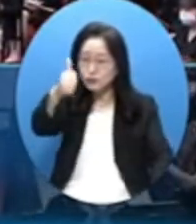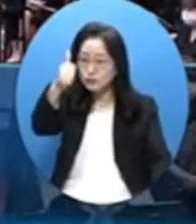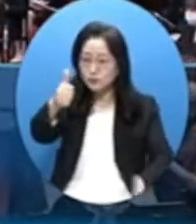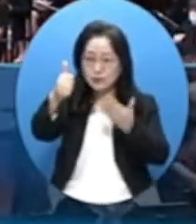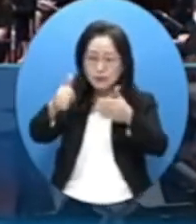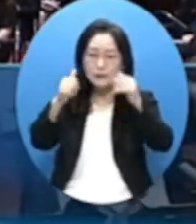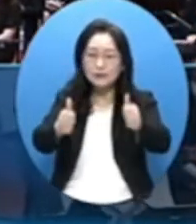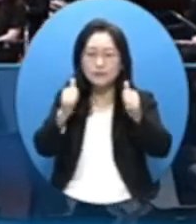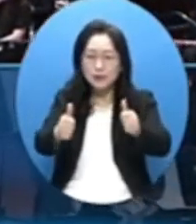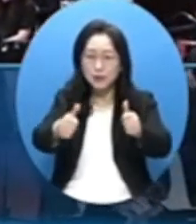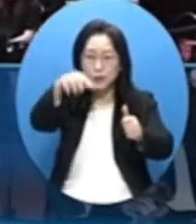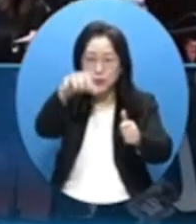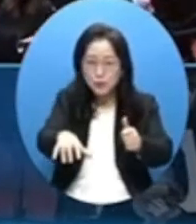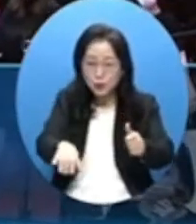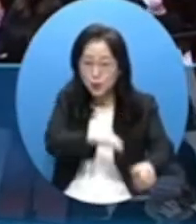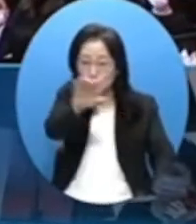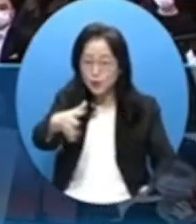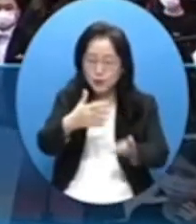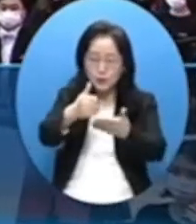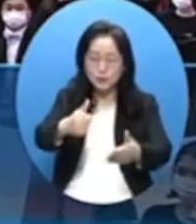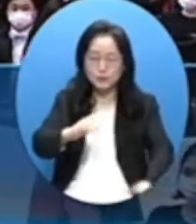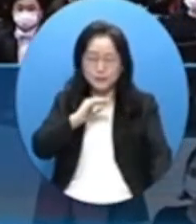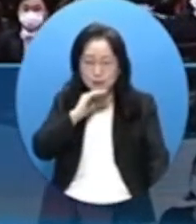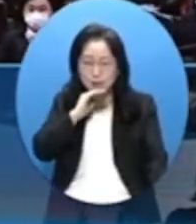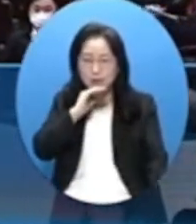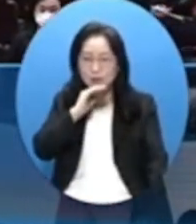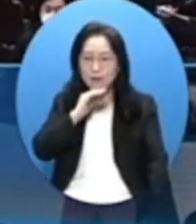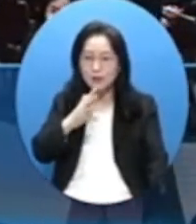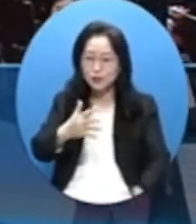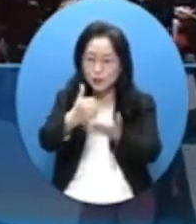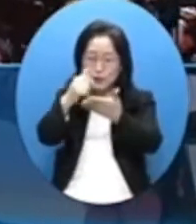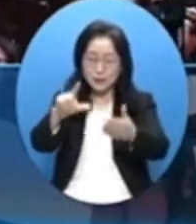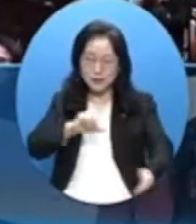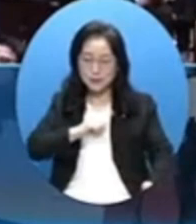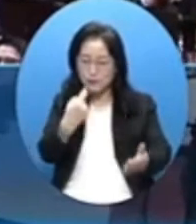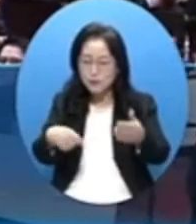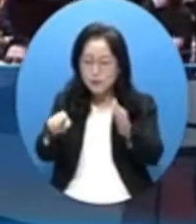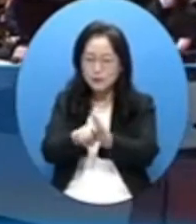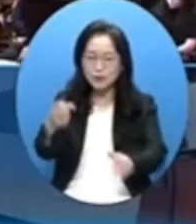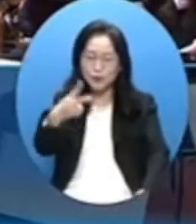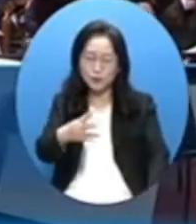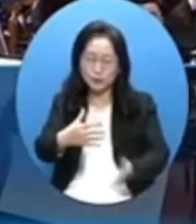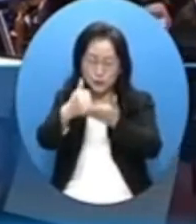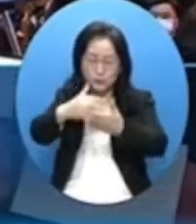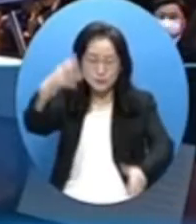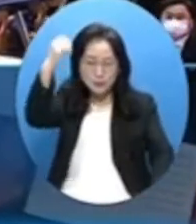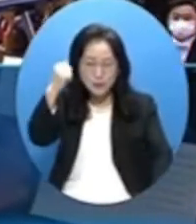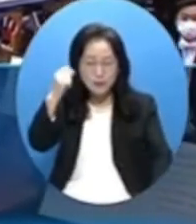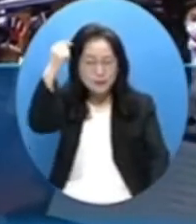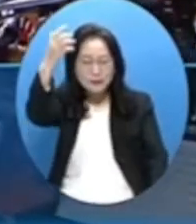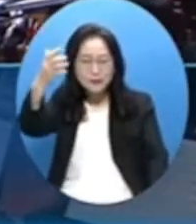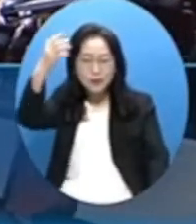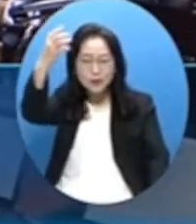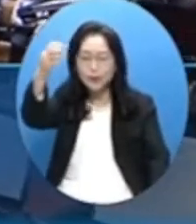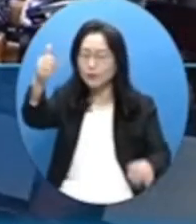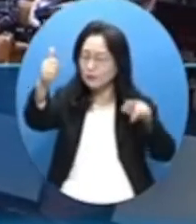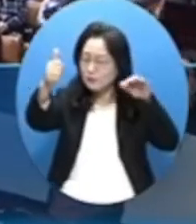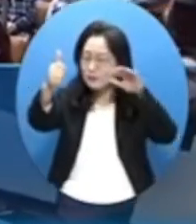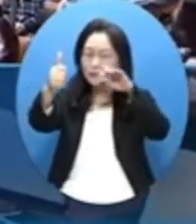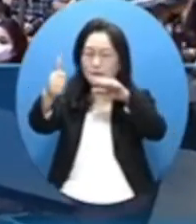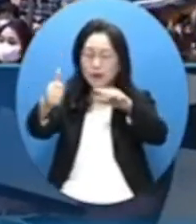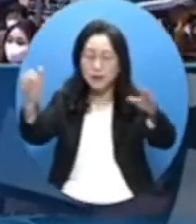심판하시는 길에서 우리가 주를 기다렸사오며 주의 이름을 위하여 또 주를 기억하려고 우리 영혼이 사모하나이다